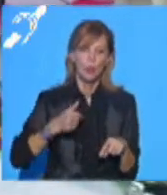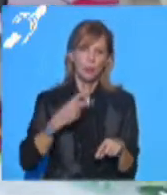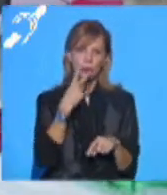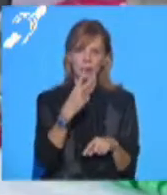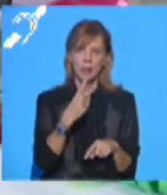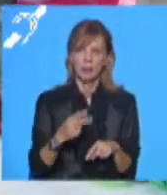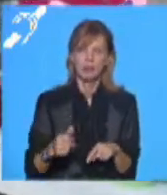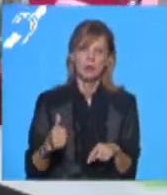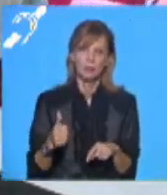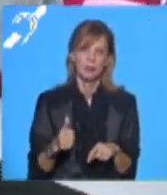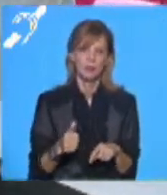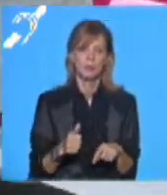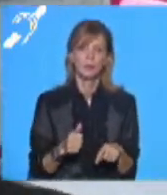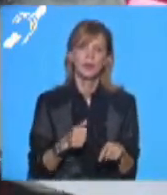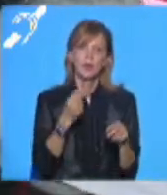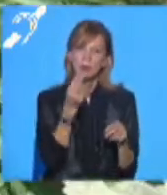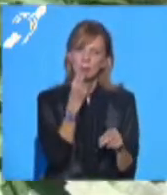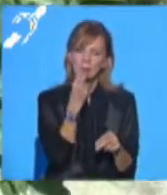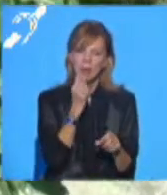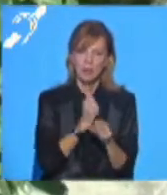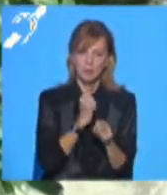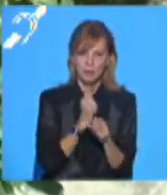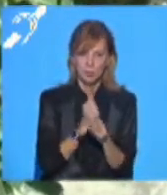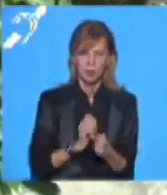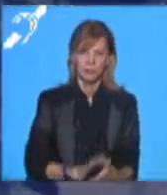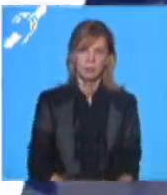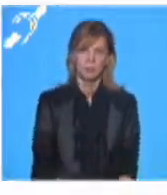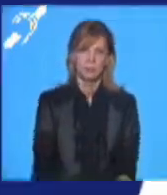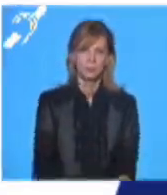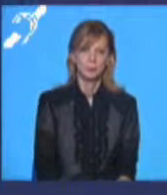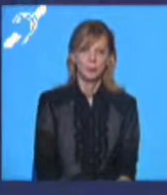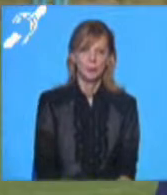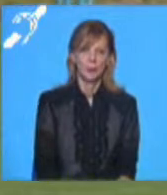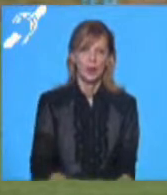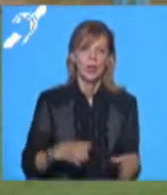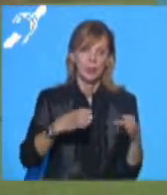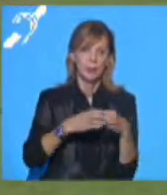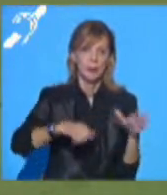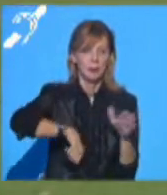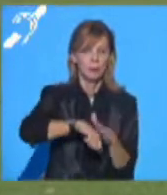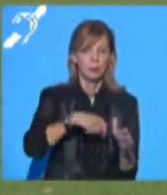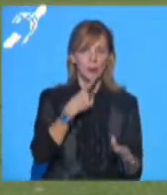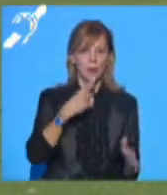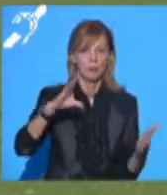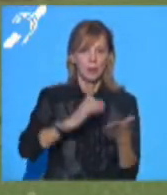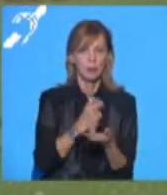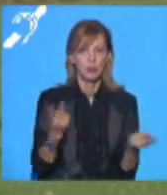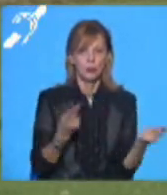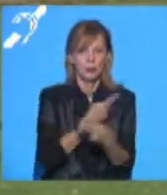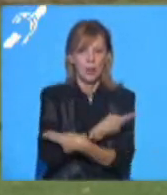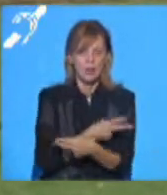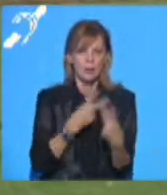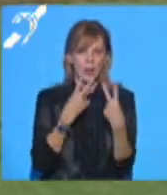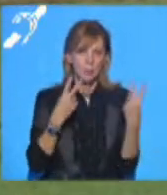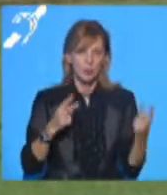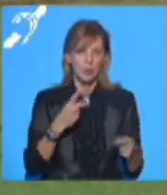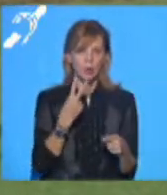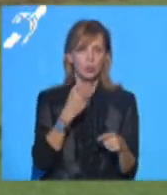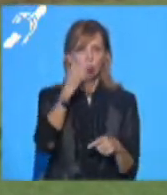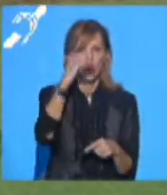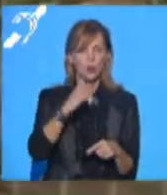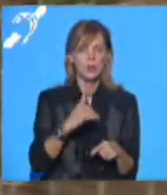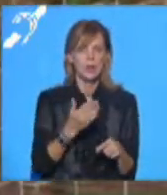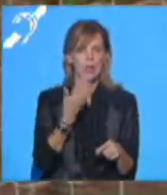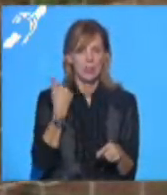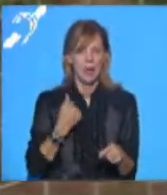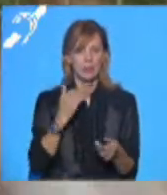și degusta preparatele realizate de localnici. Universitatea Craiova a reușit un transfer de senzație cu doar două zile înainte de